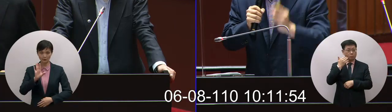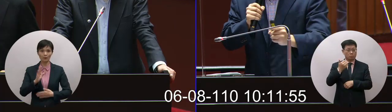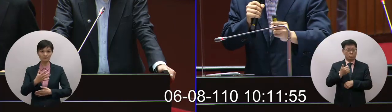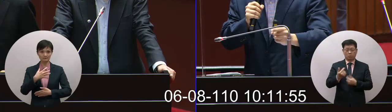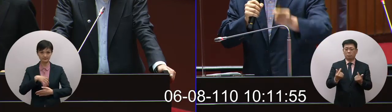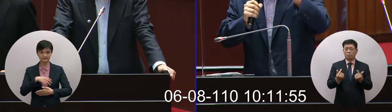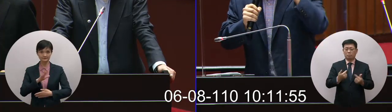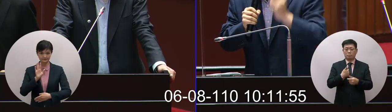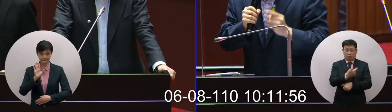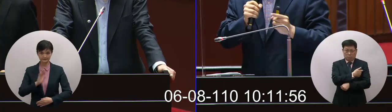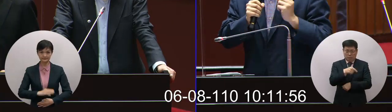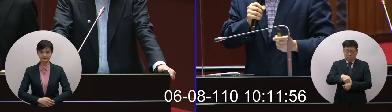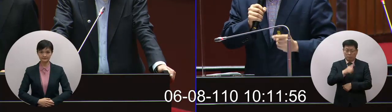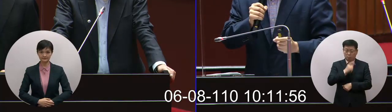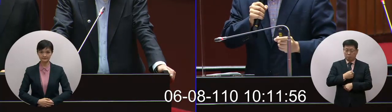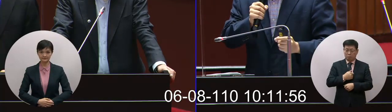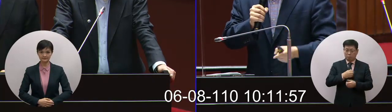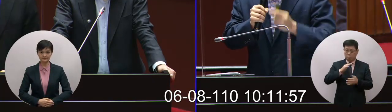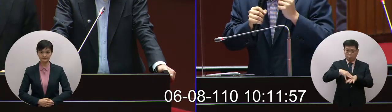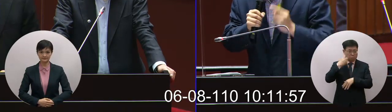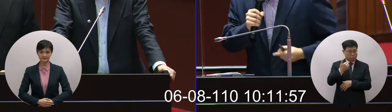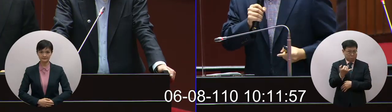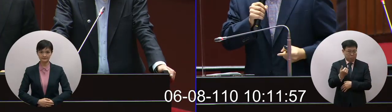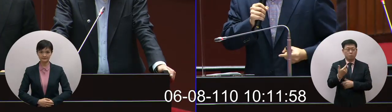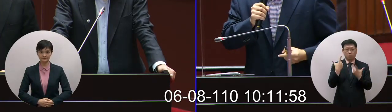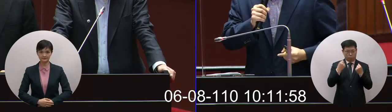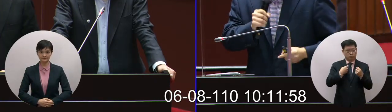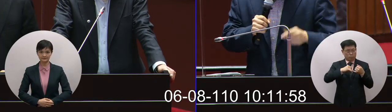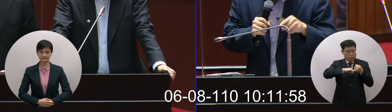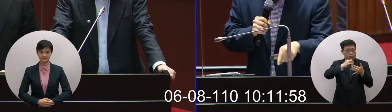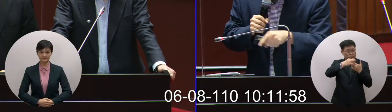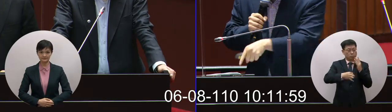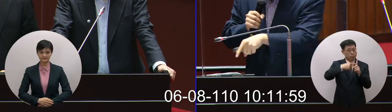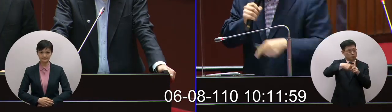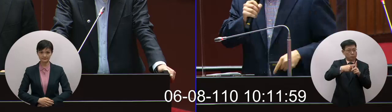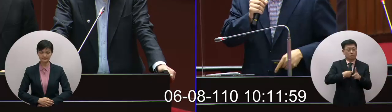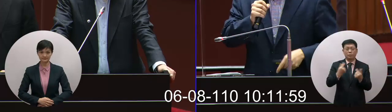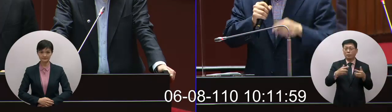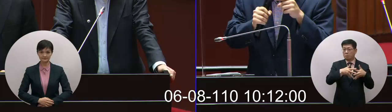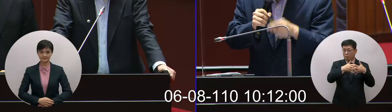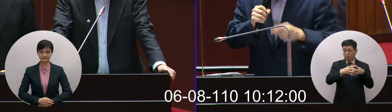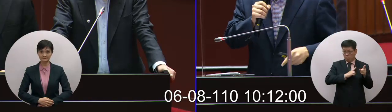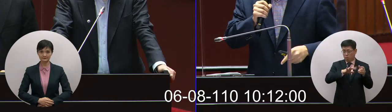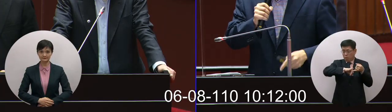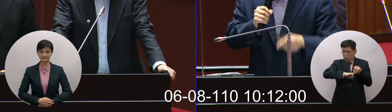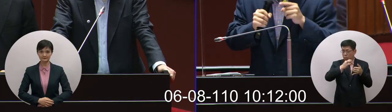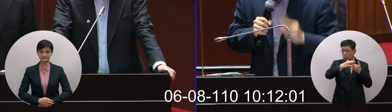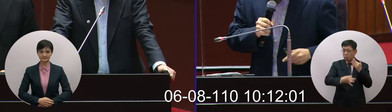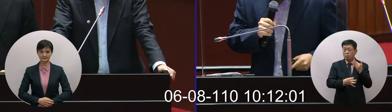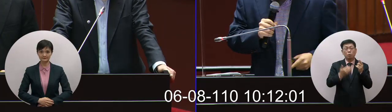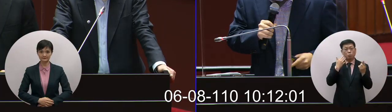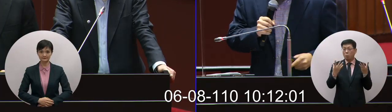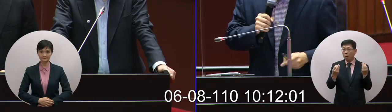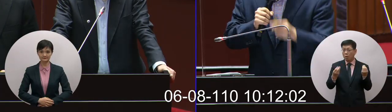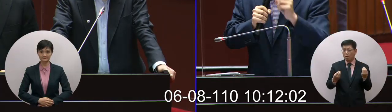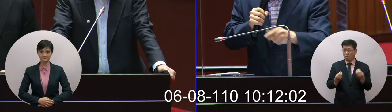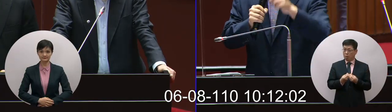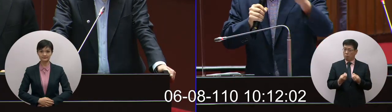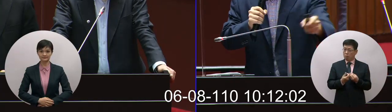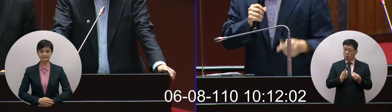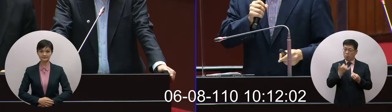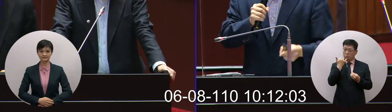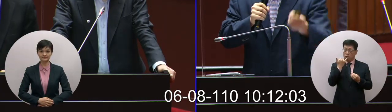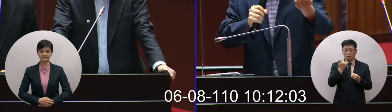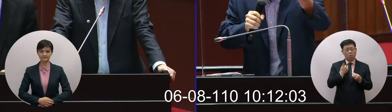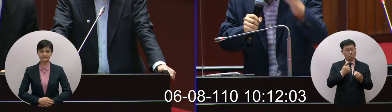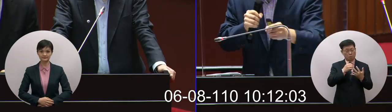它比如说它的效力怎么样？这个要有一个标准啊。你看美国这个，它就是要有一个标准嘛，没有标准的话，你要怎么能